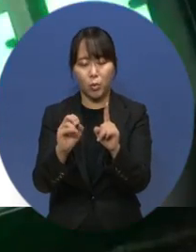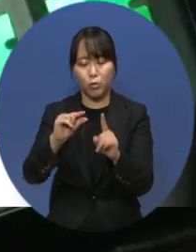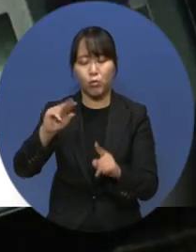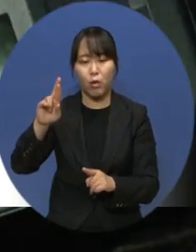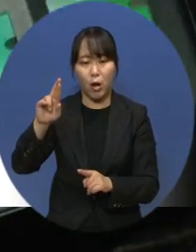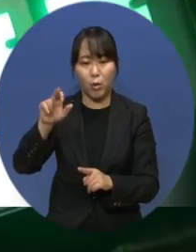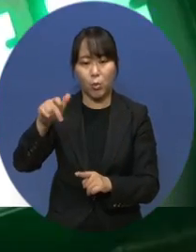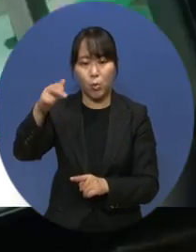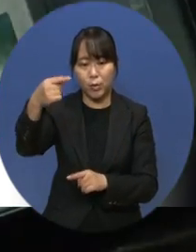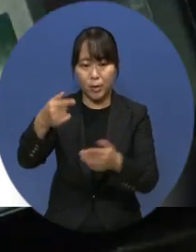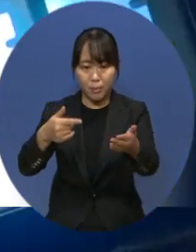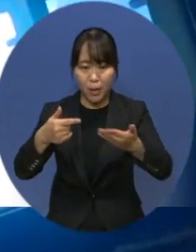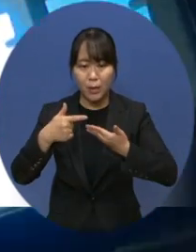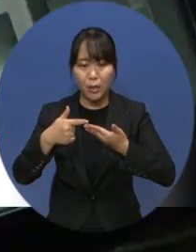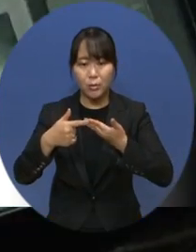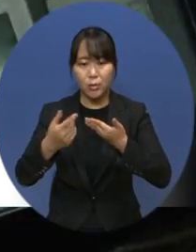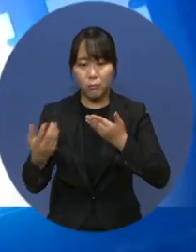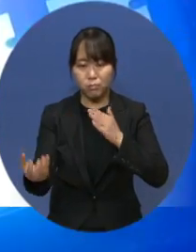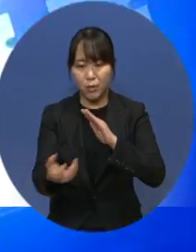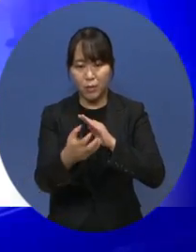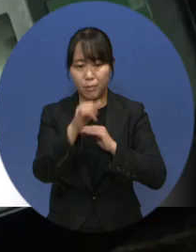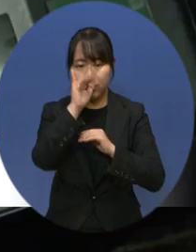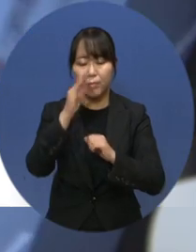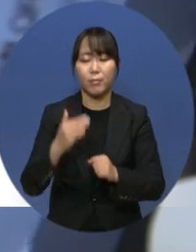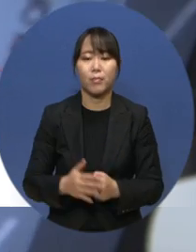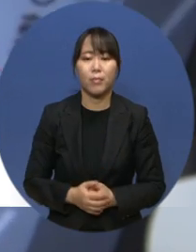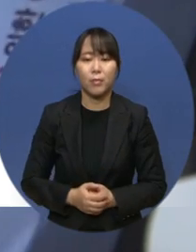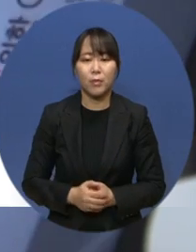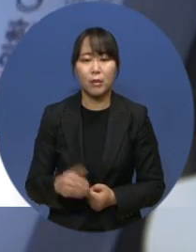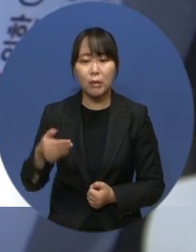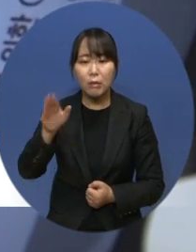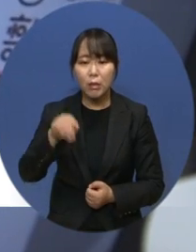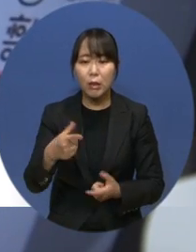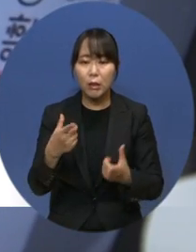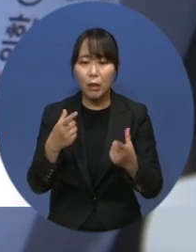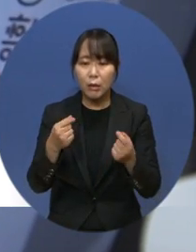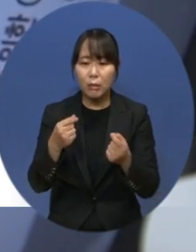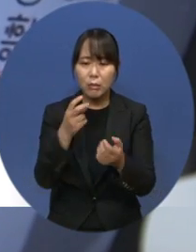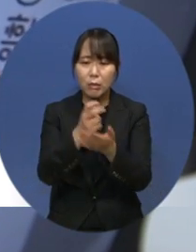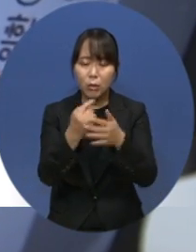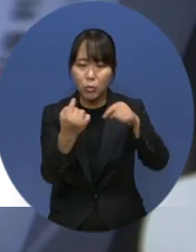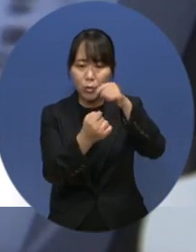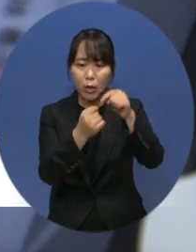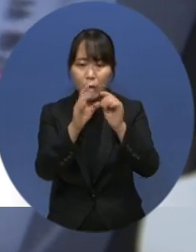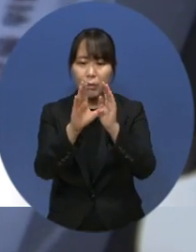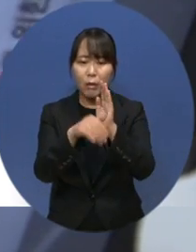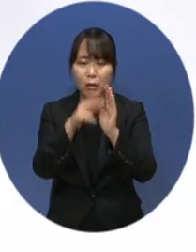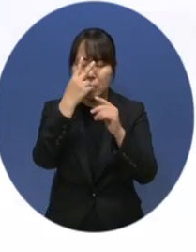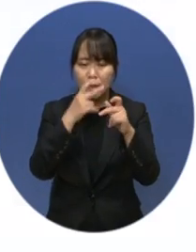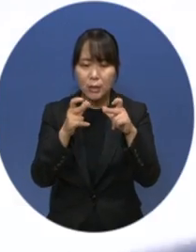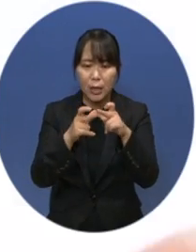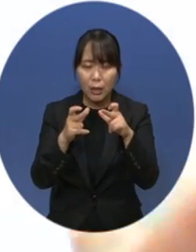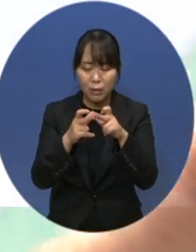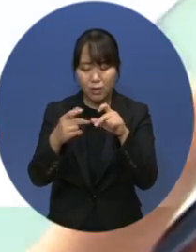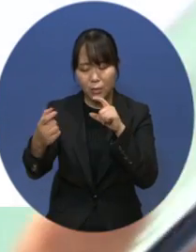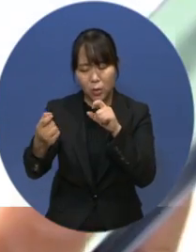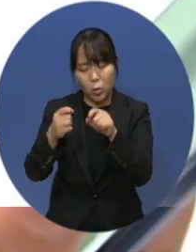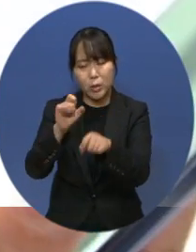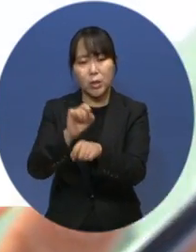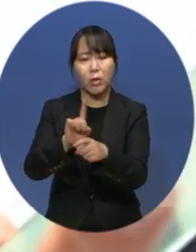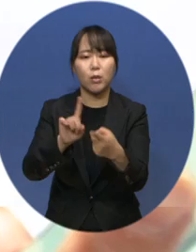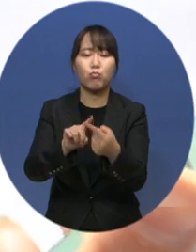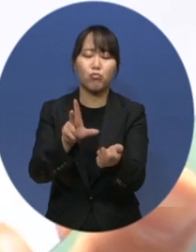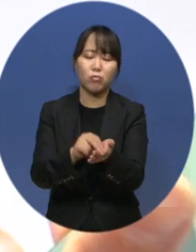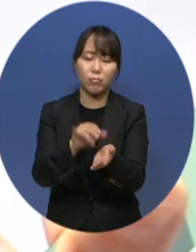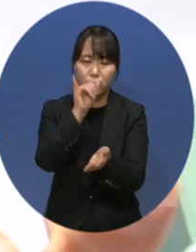발급받아 시설 관리자에게 제시해야 합니다. 하지만 이 같은 제도 운영에 시각장애인들의 접근성 문제가